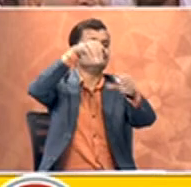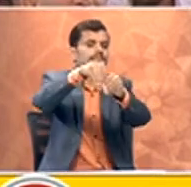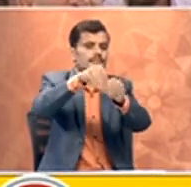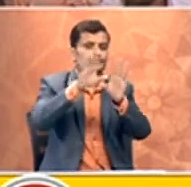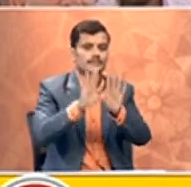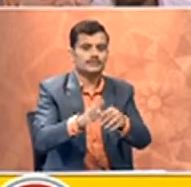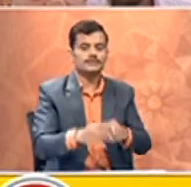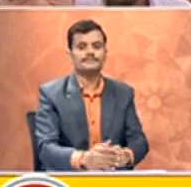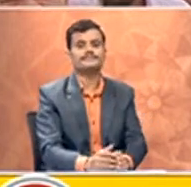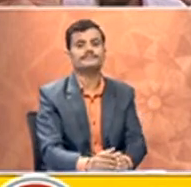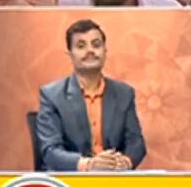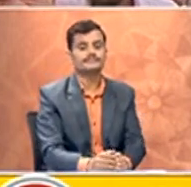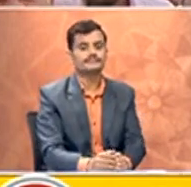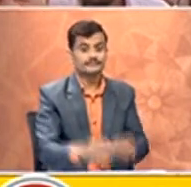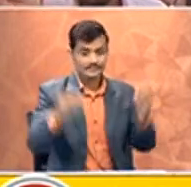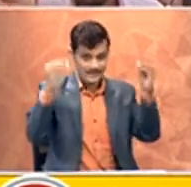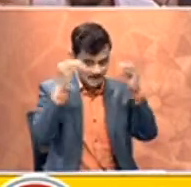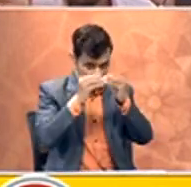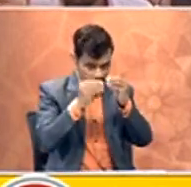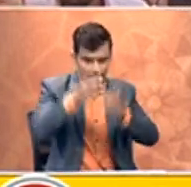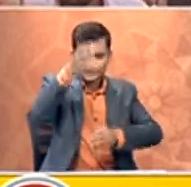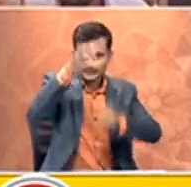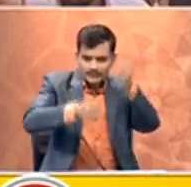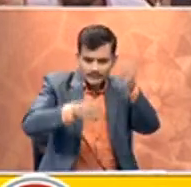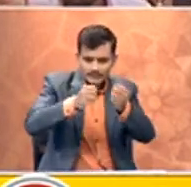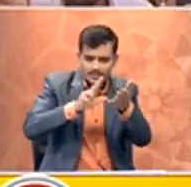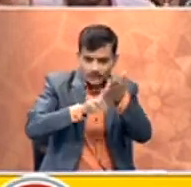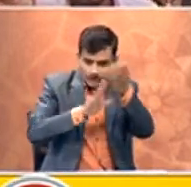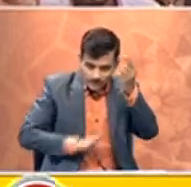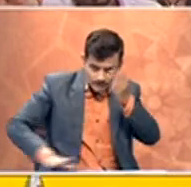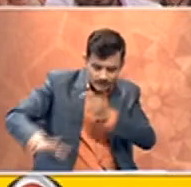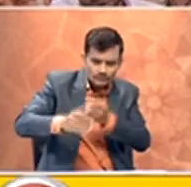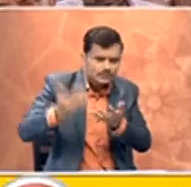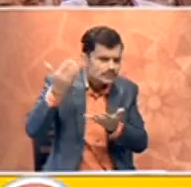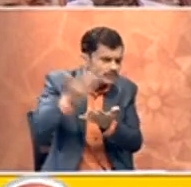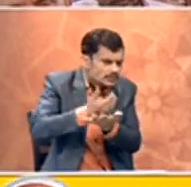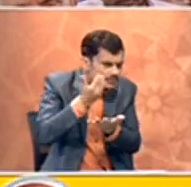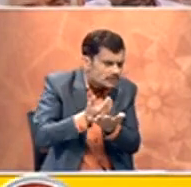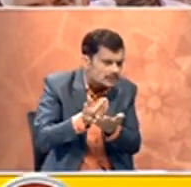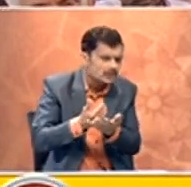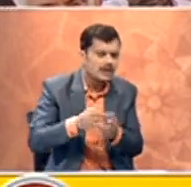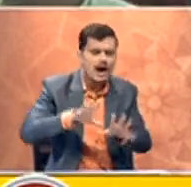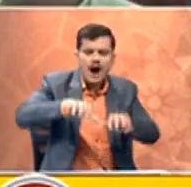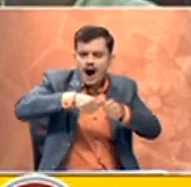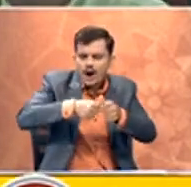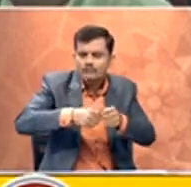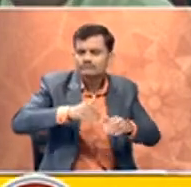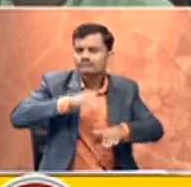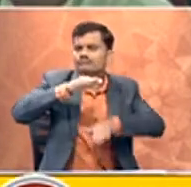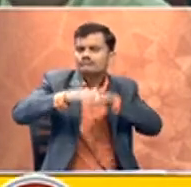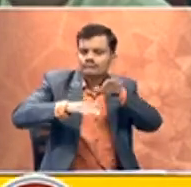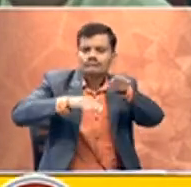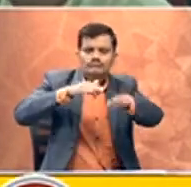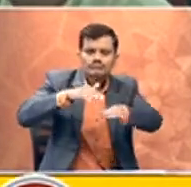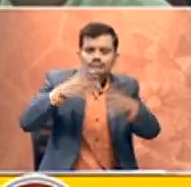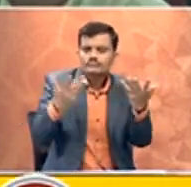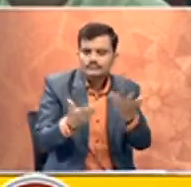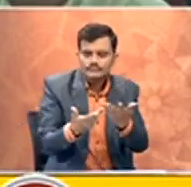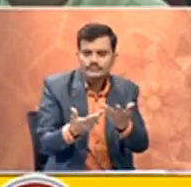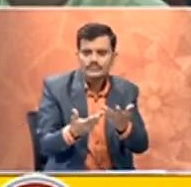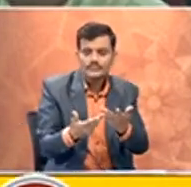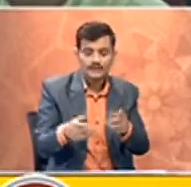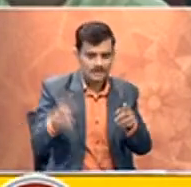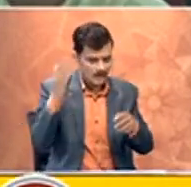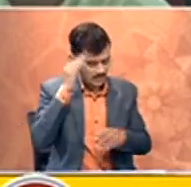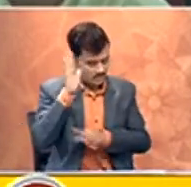हैं। बनास डेयरी ने पर्यावरण संरक्षण की दिशा में भी किस तरह से कदम आगे बढ़ाया है, इसका